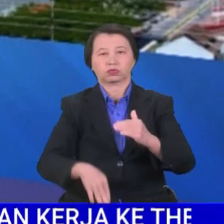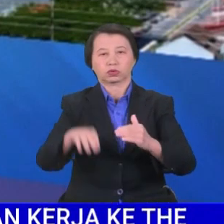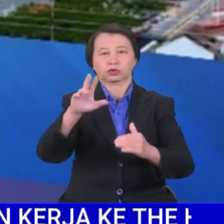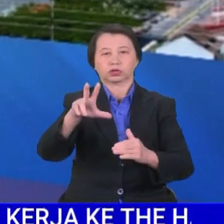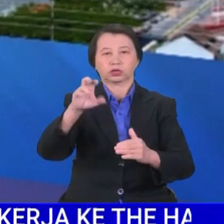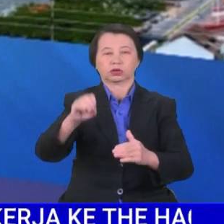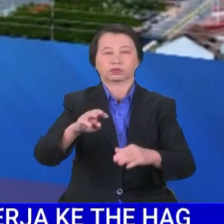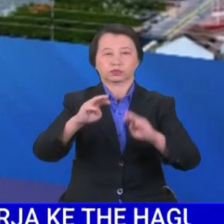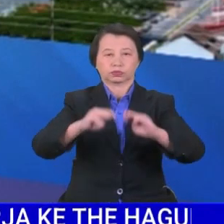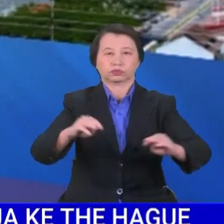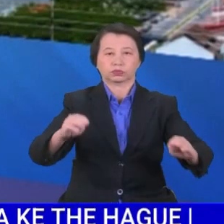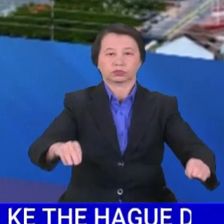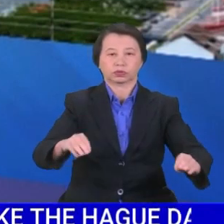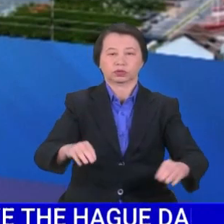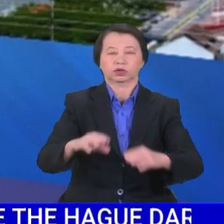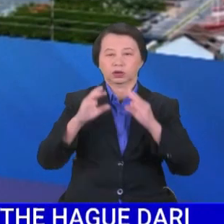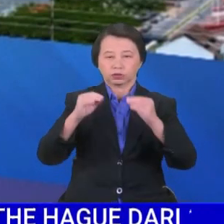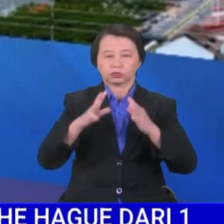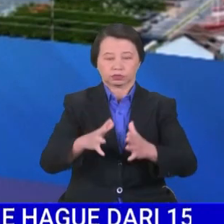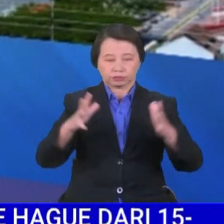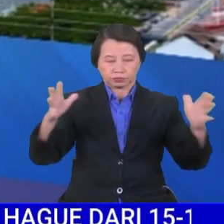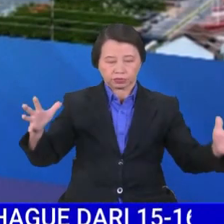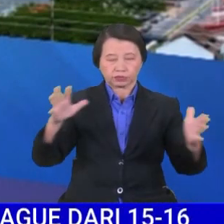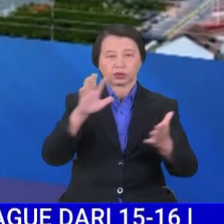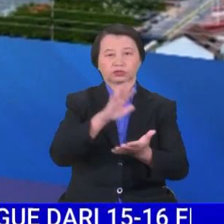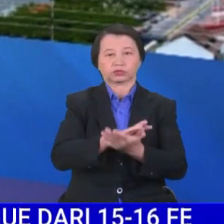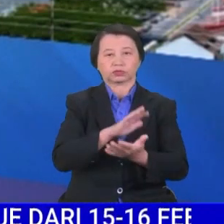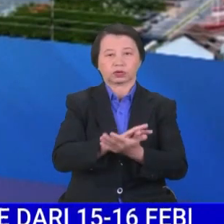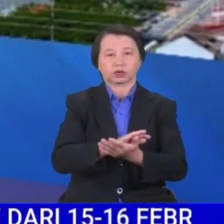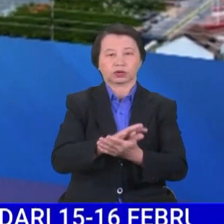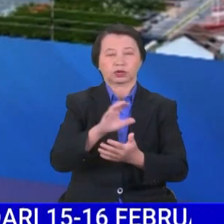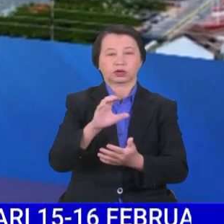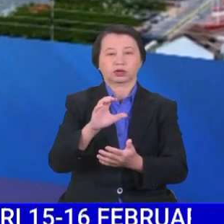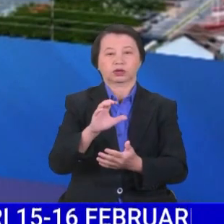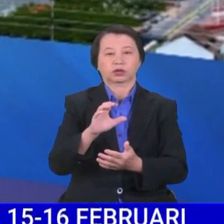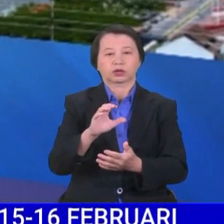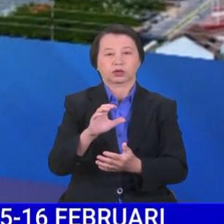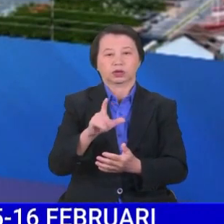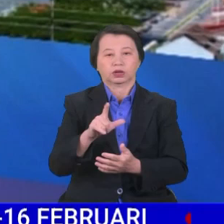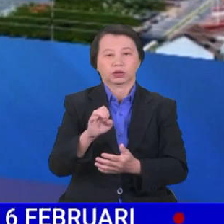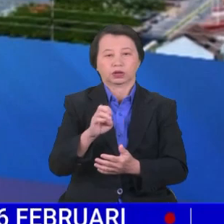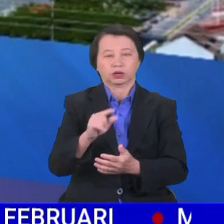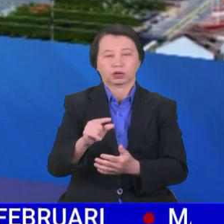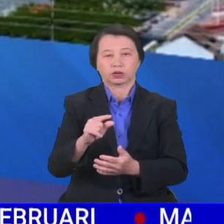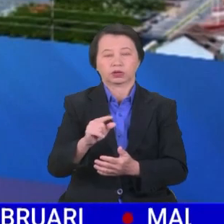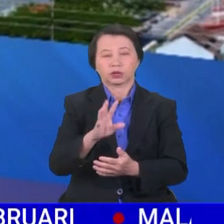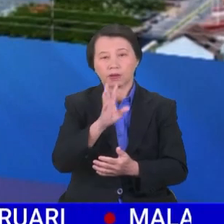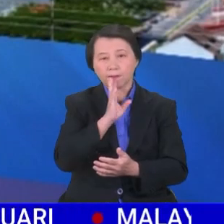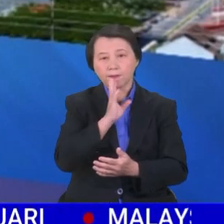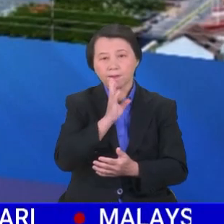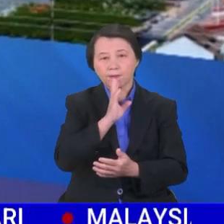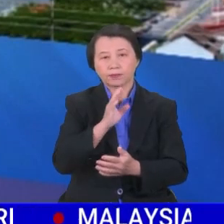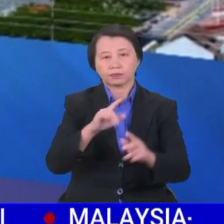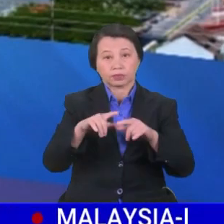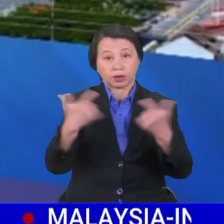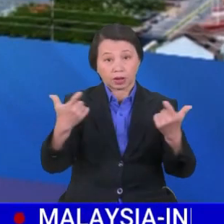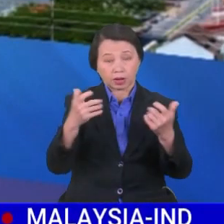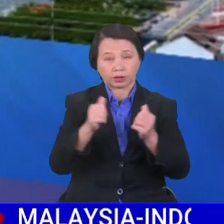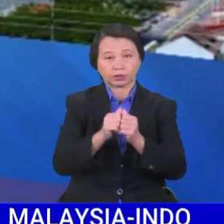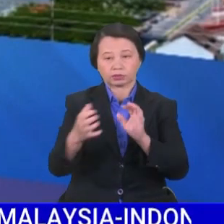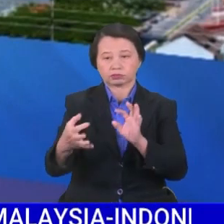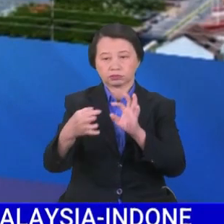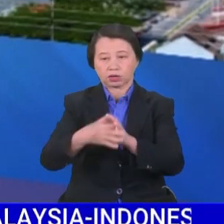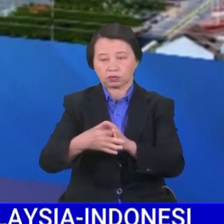30 orang murid guru besar sekolah kebangsaan SGP doming berkata ini berbeda dengan